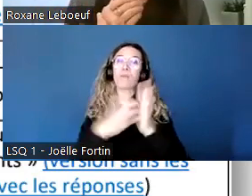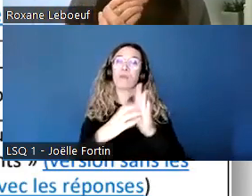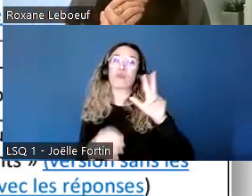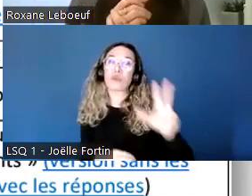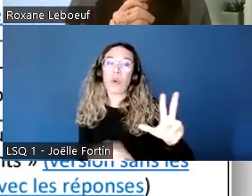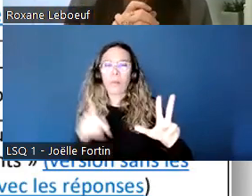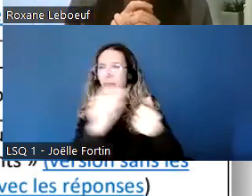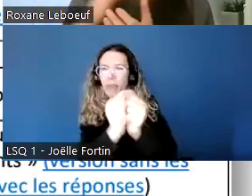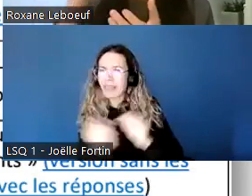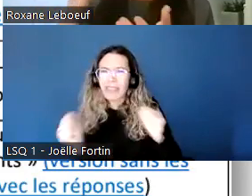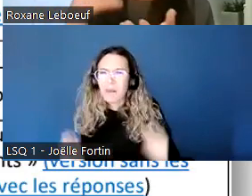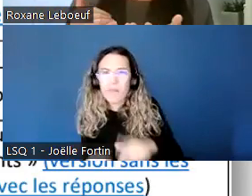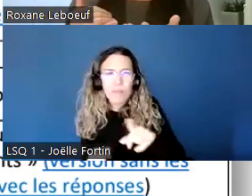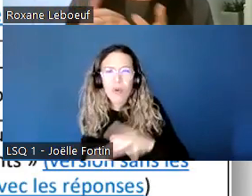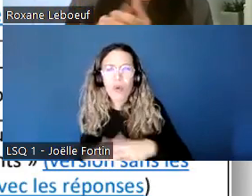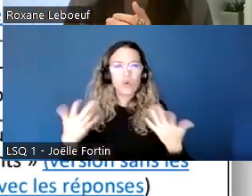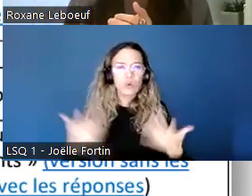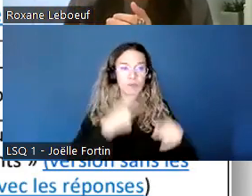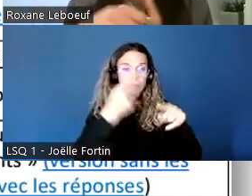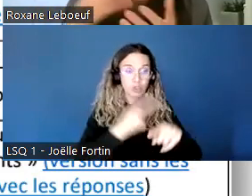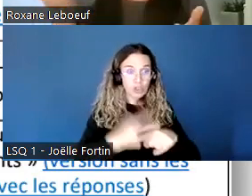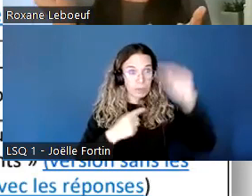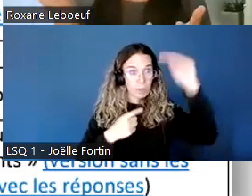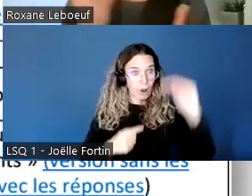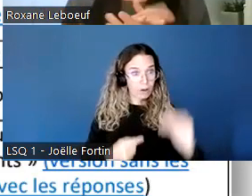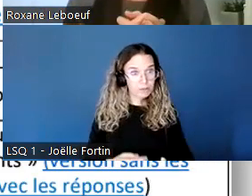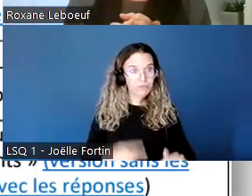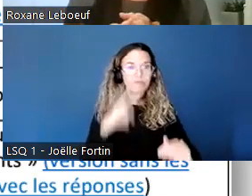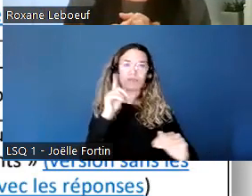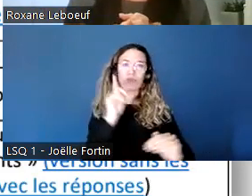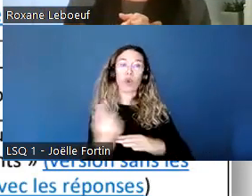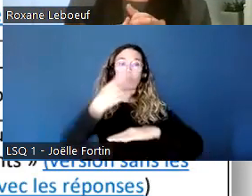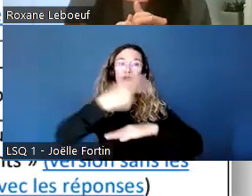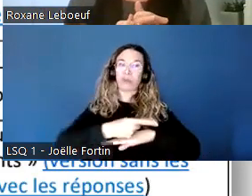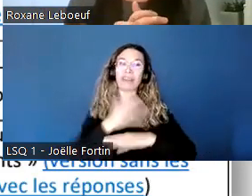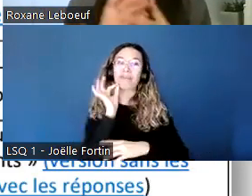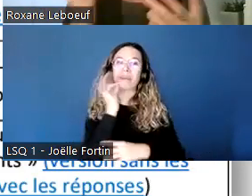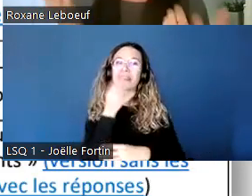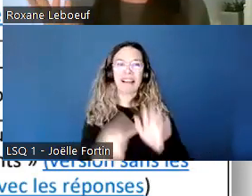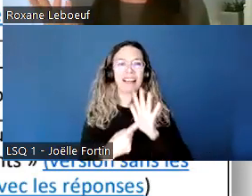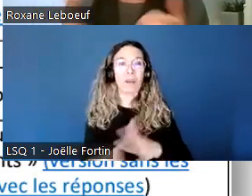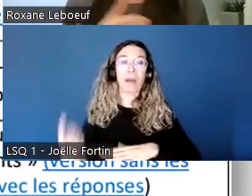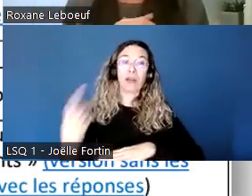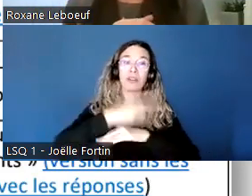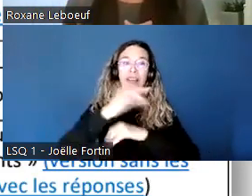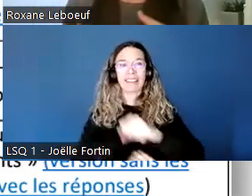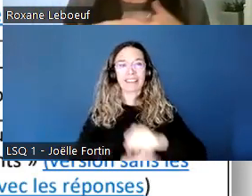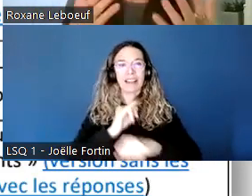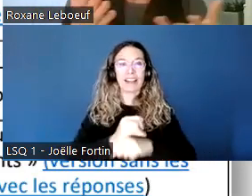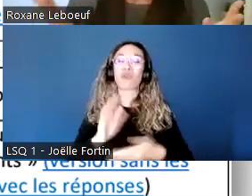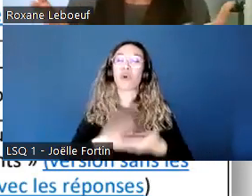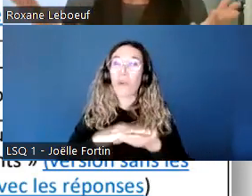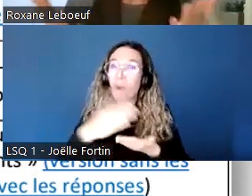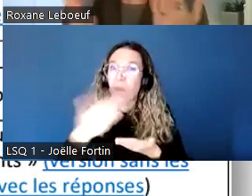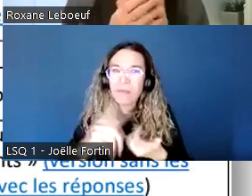évidemment adapté, où pour chaque mois, on vient cibler une journée particulière, par exemple la Journée internationale du compliment